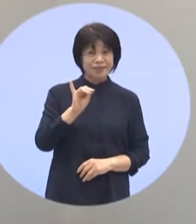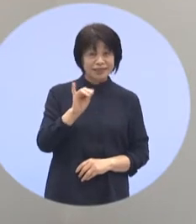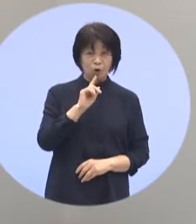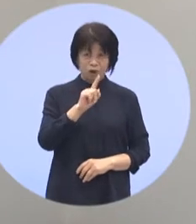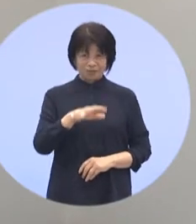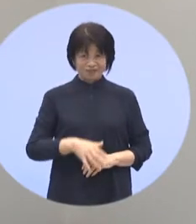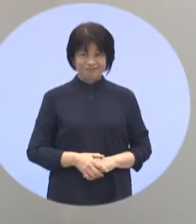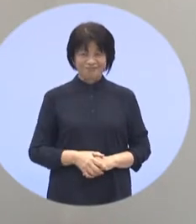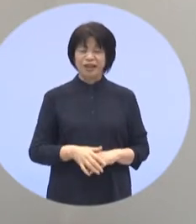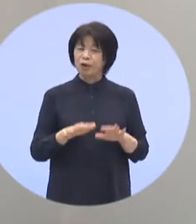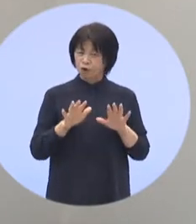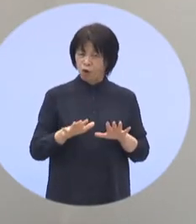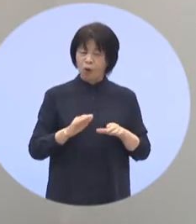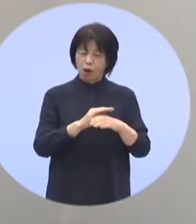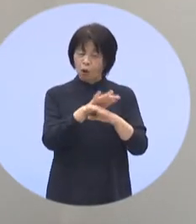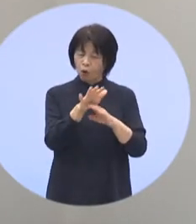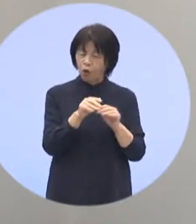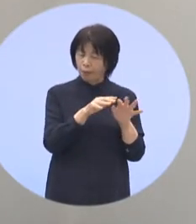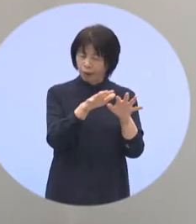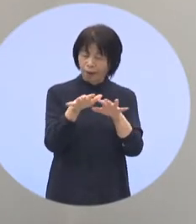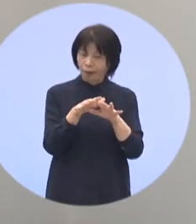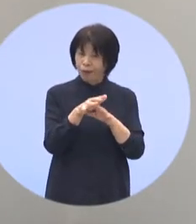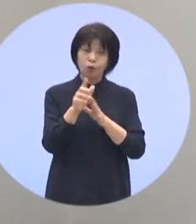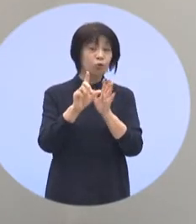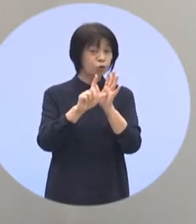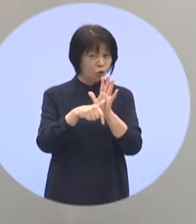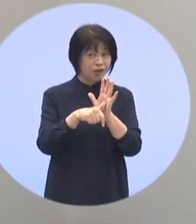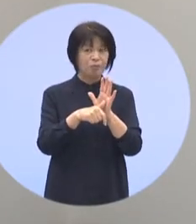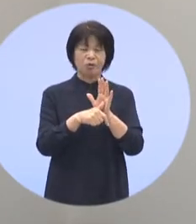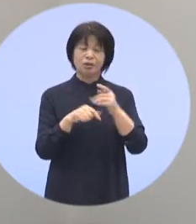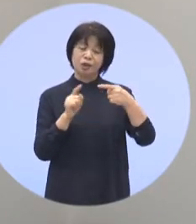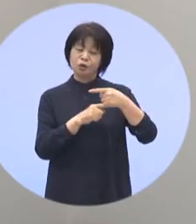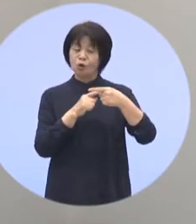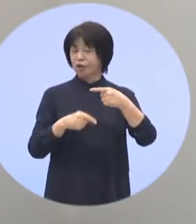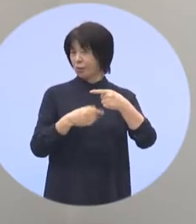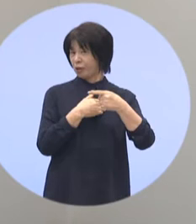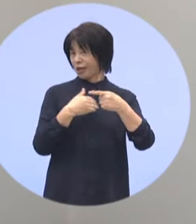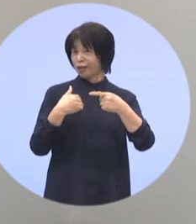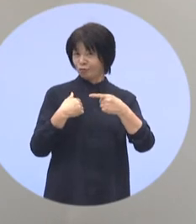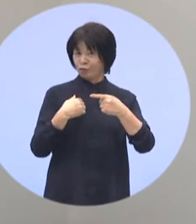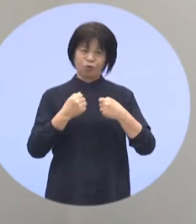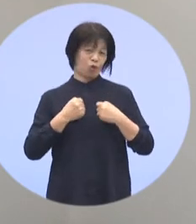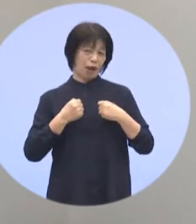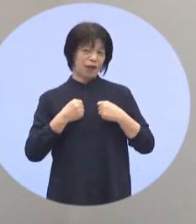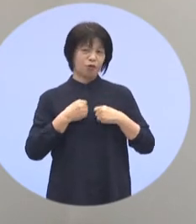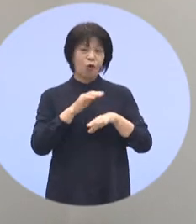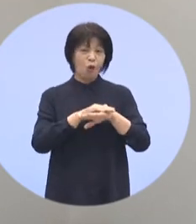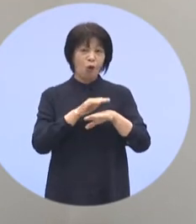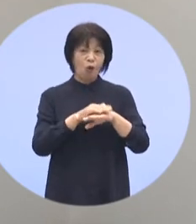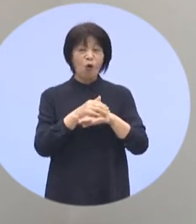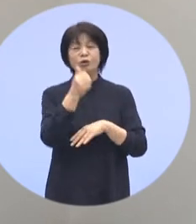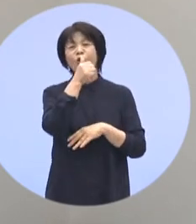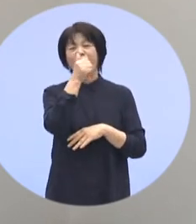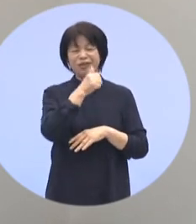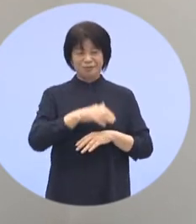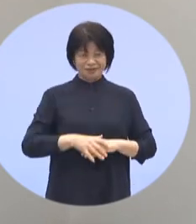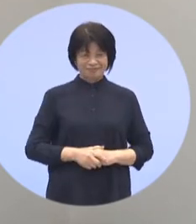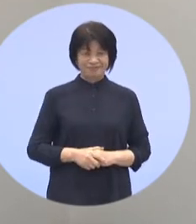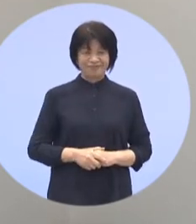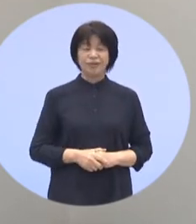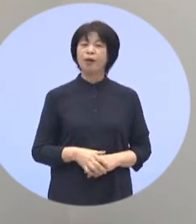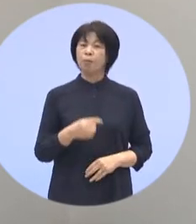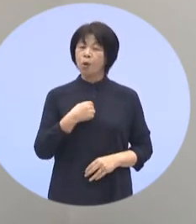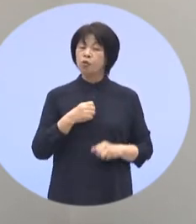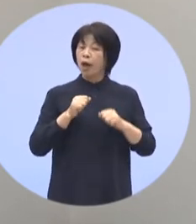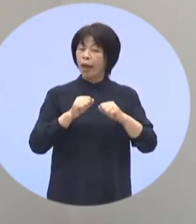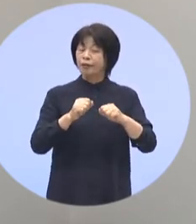今日はコロナ禍での体作りとして一人でできるトレーニングを紹介したいと思います。僕がやっているトレー